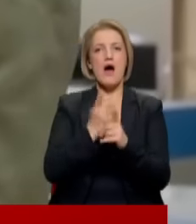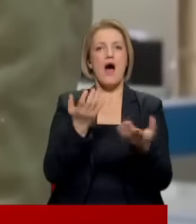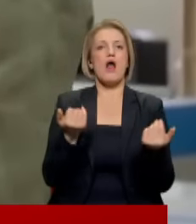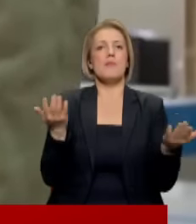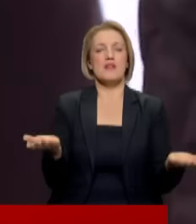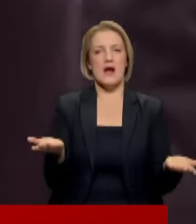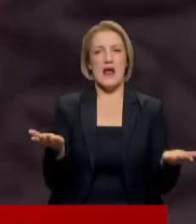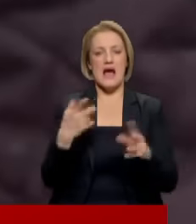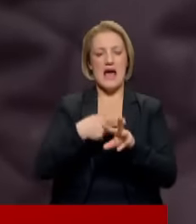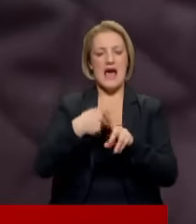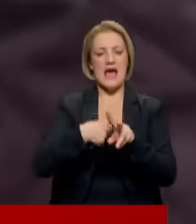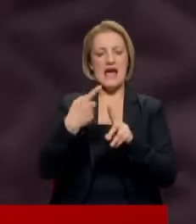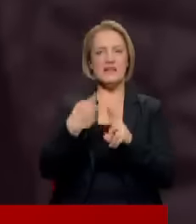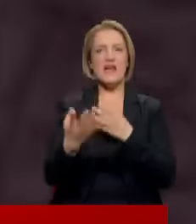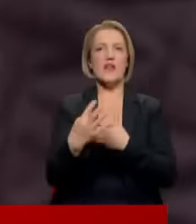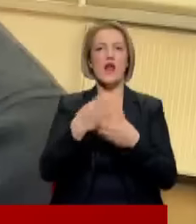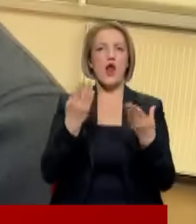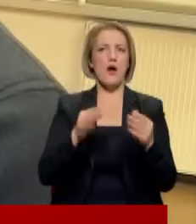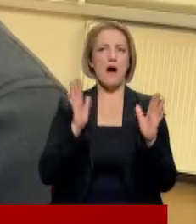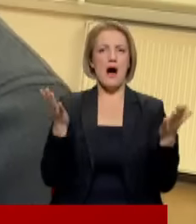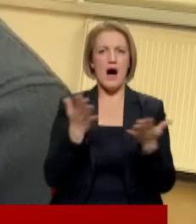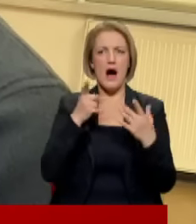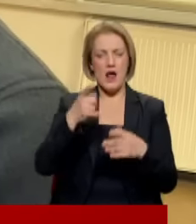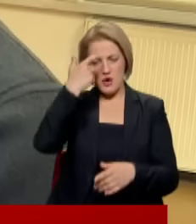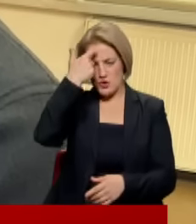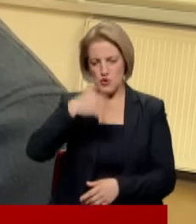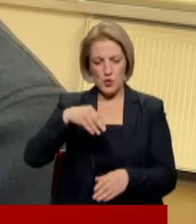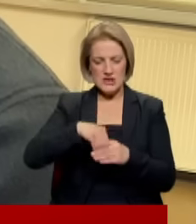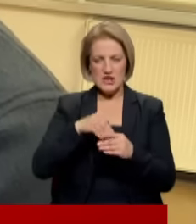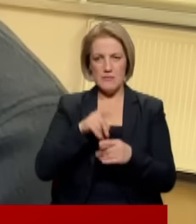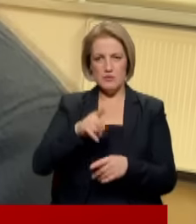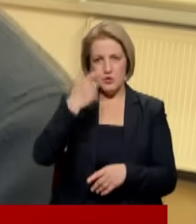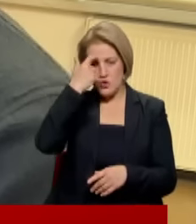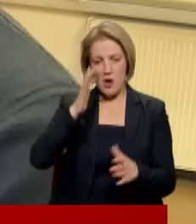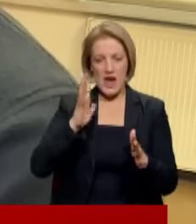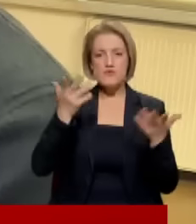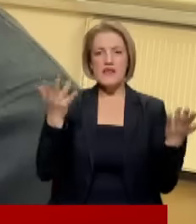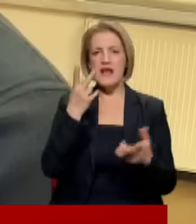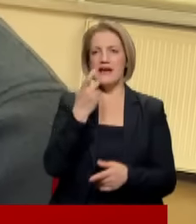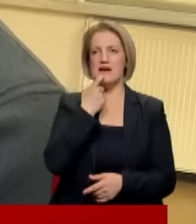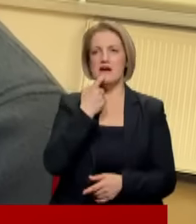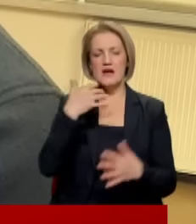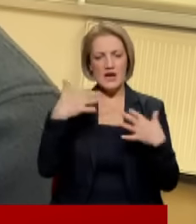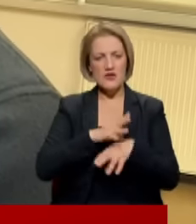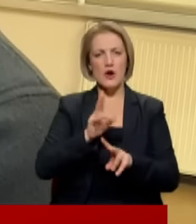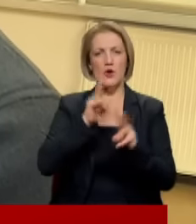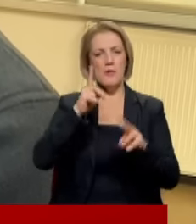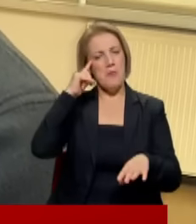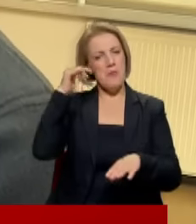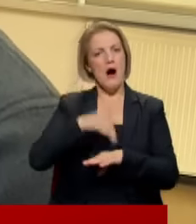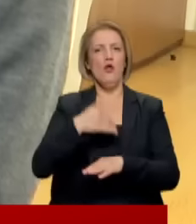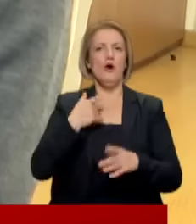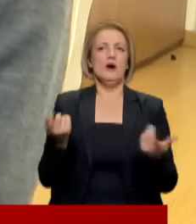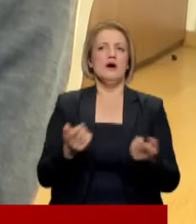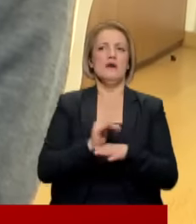alamadılar eyye dahil edilmeden hala daha o şokun içerisindeyiz biz bu şoku atlatamadık 2 yıldır gece gündüz biz bu mağduriyetle